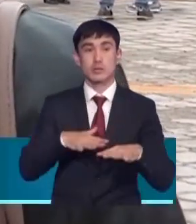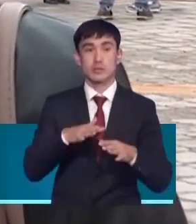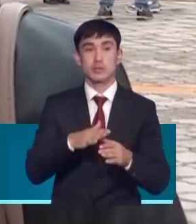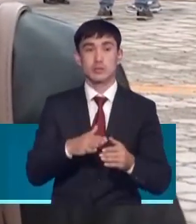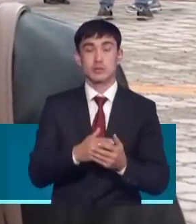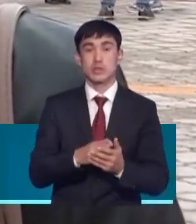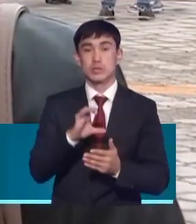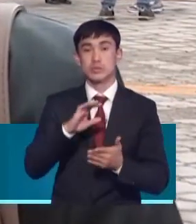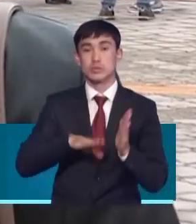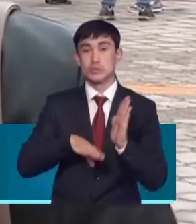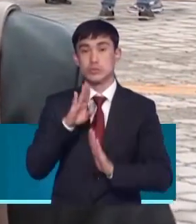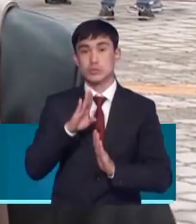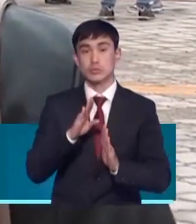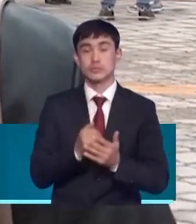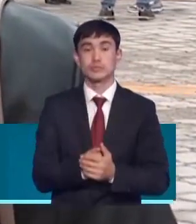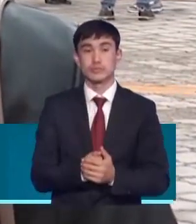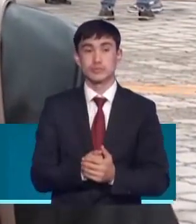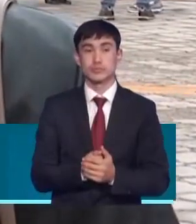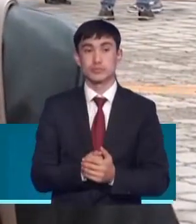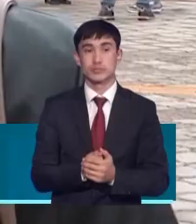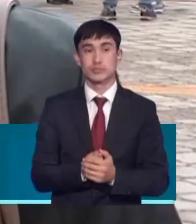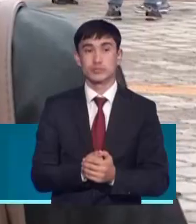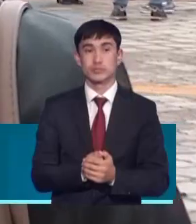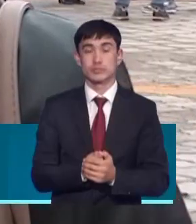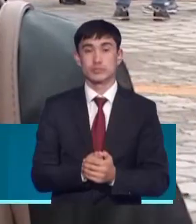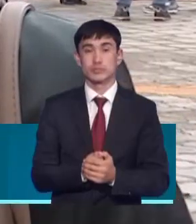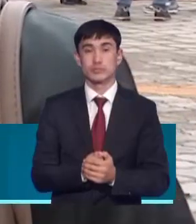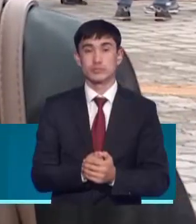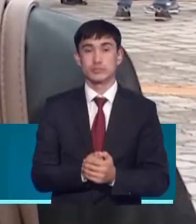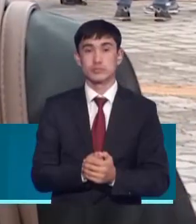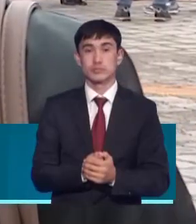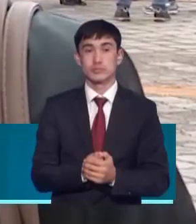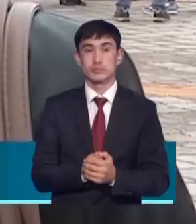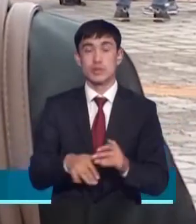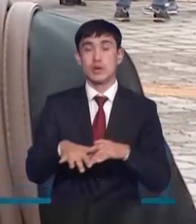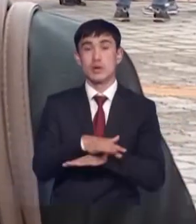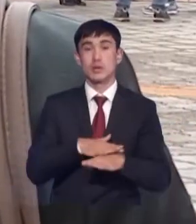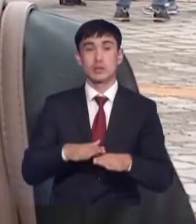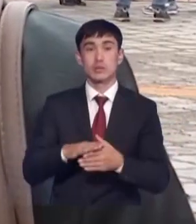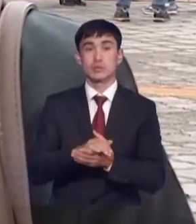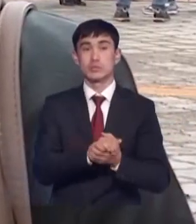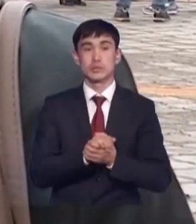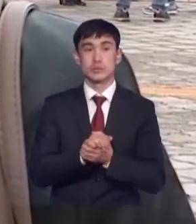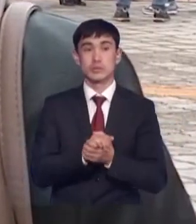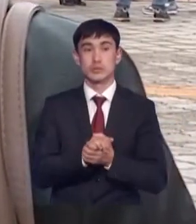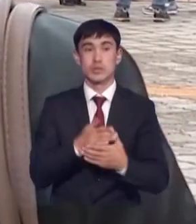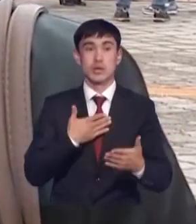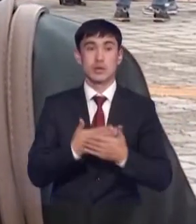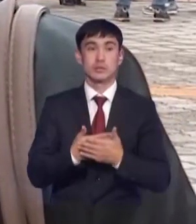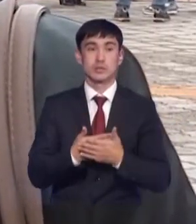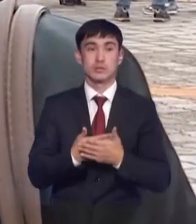Халықтардың әл-ауқаты жақсарса деген ойдамыз. Енді халық бір ауыздан